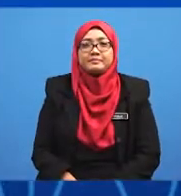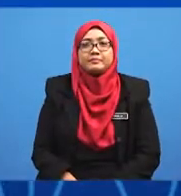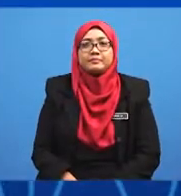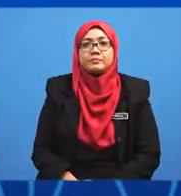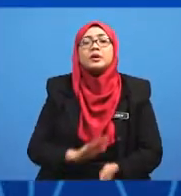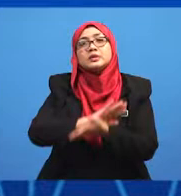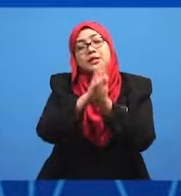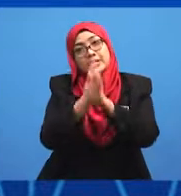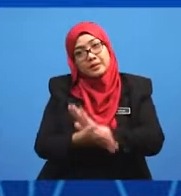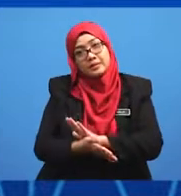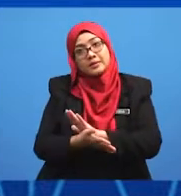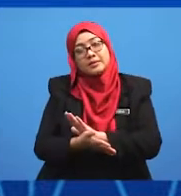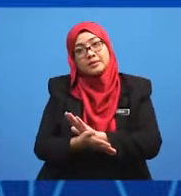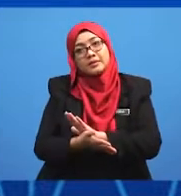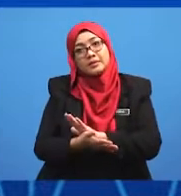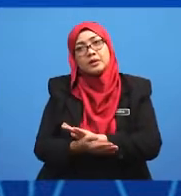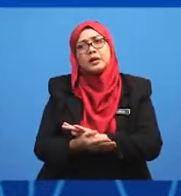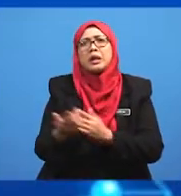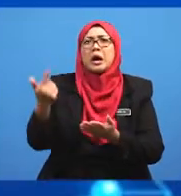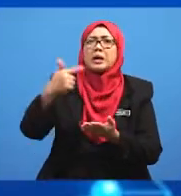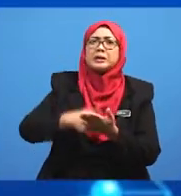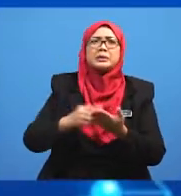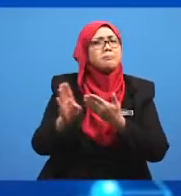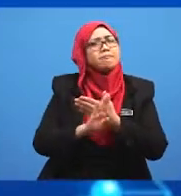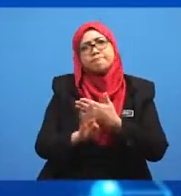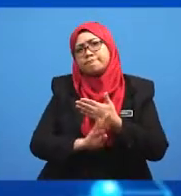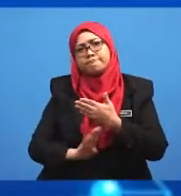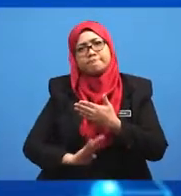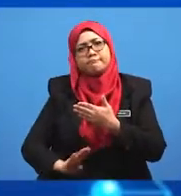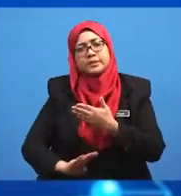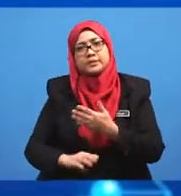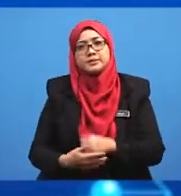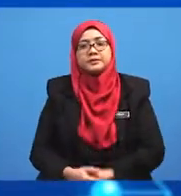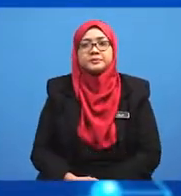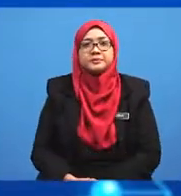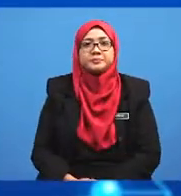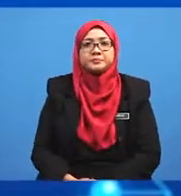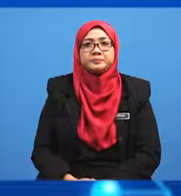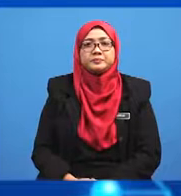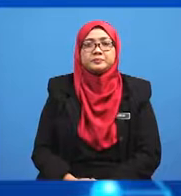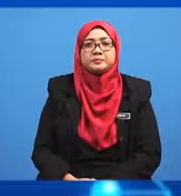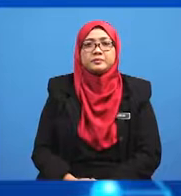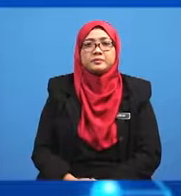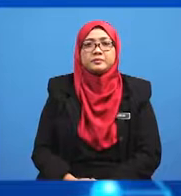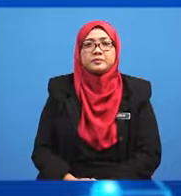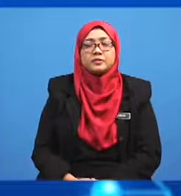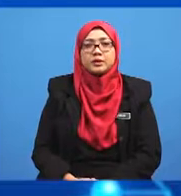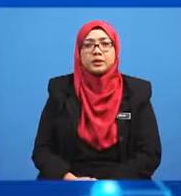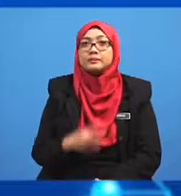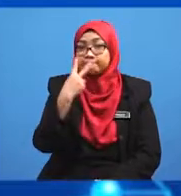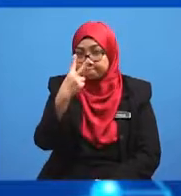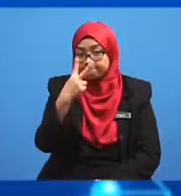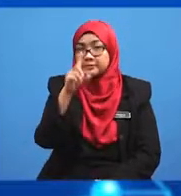Jadi ia akan menjadi lebih berbahaya. Apa kata kita cuba menjawab satu lagi